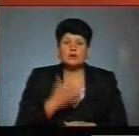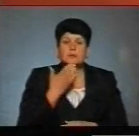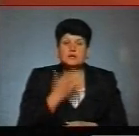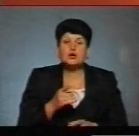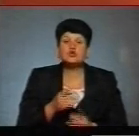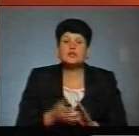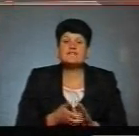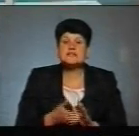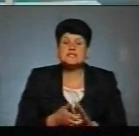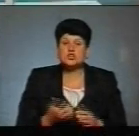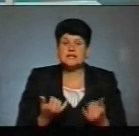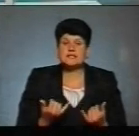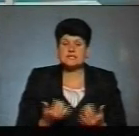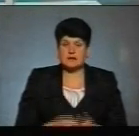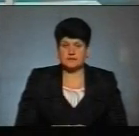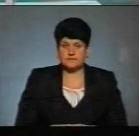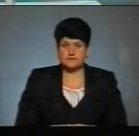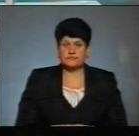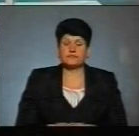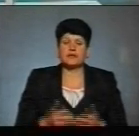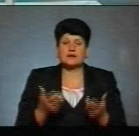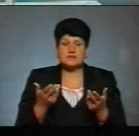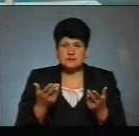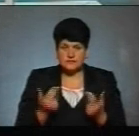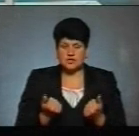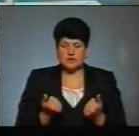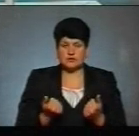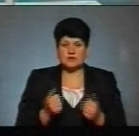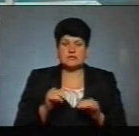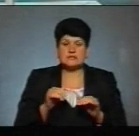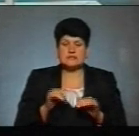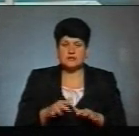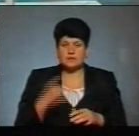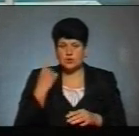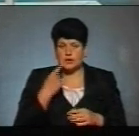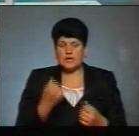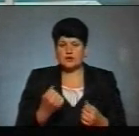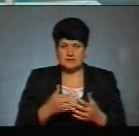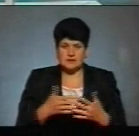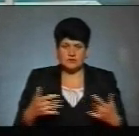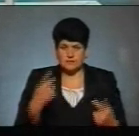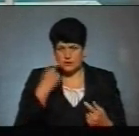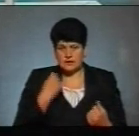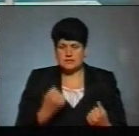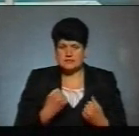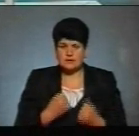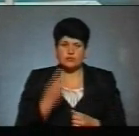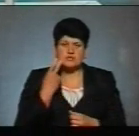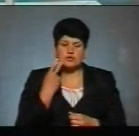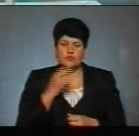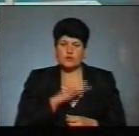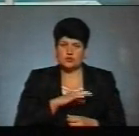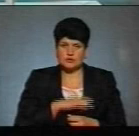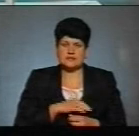не вистачає зараз лікарні? Звичайно, що засоби індивідуального захисту, вони постійно використовуються, але ми зараз за рахунок